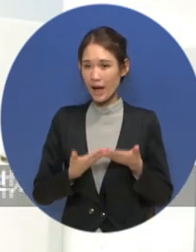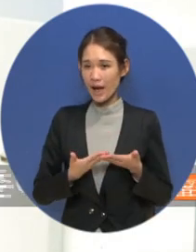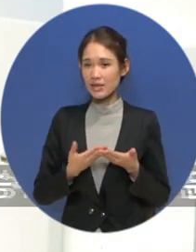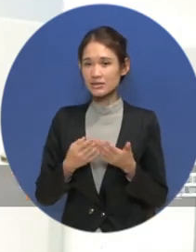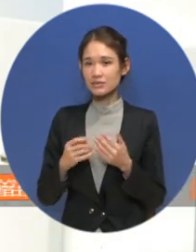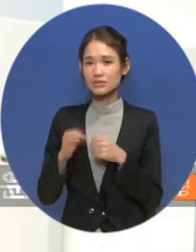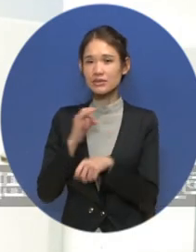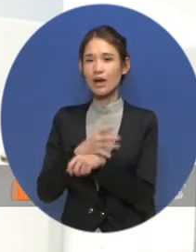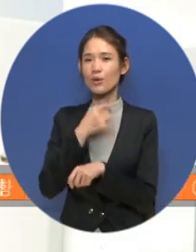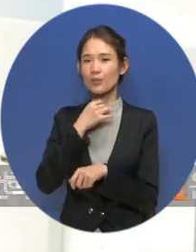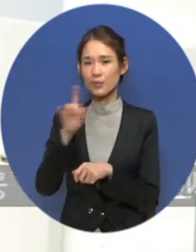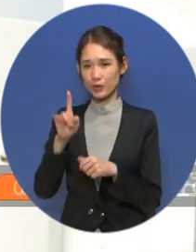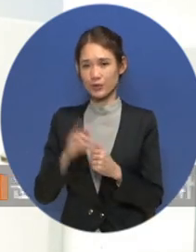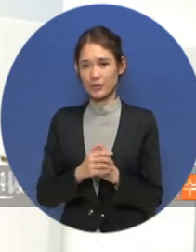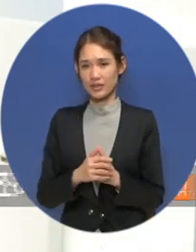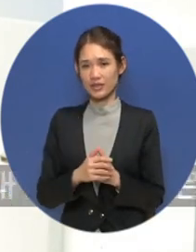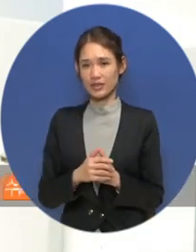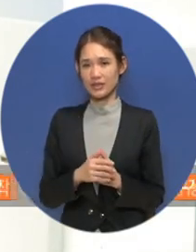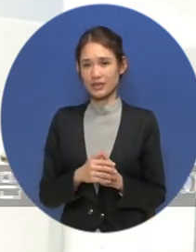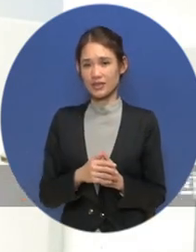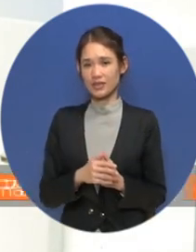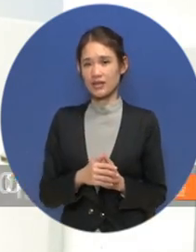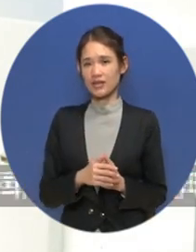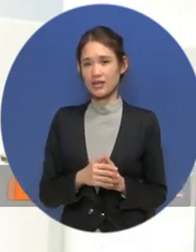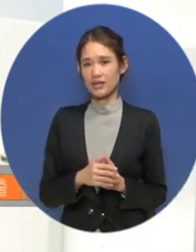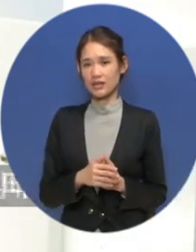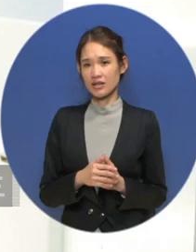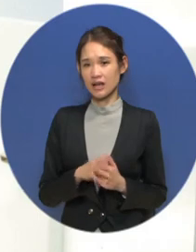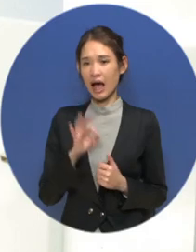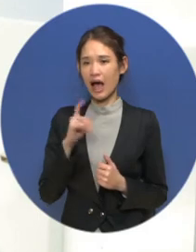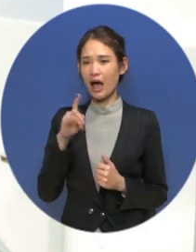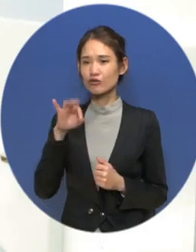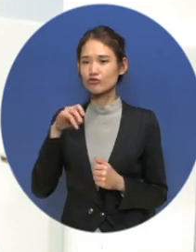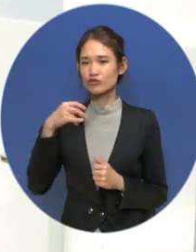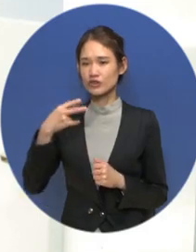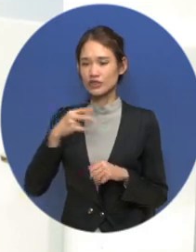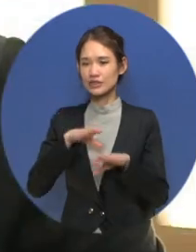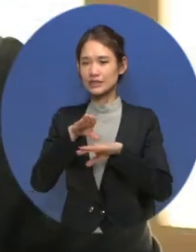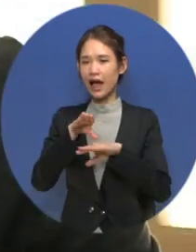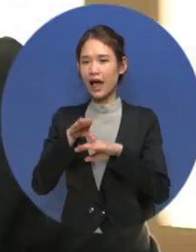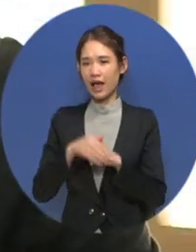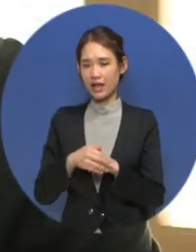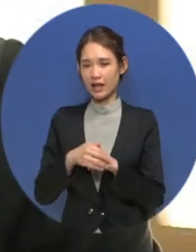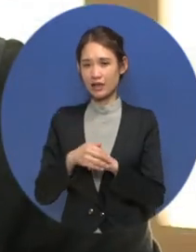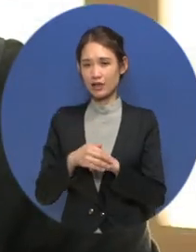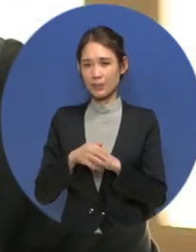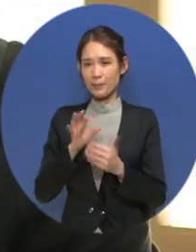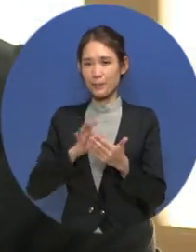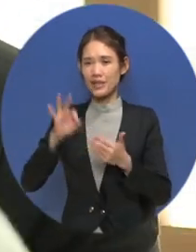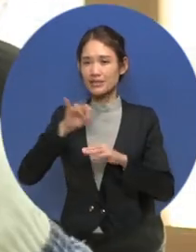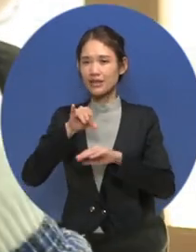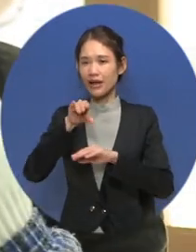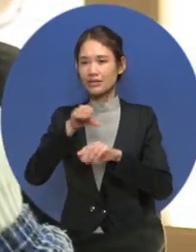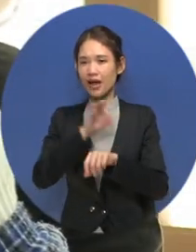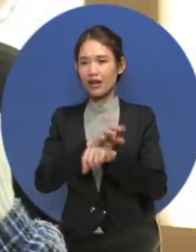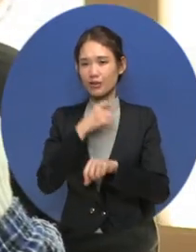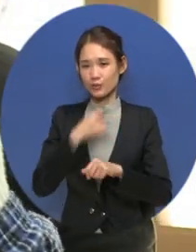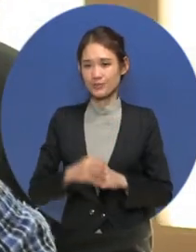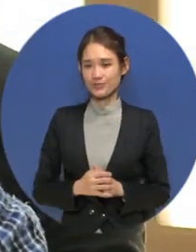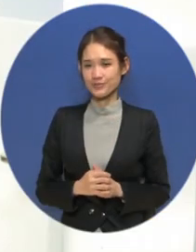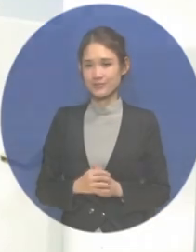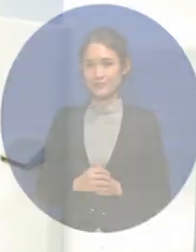뭘 사고 싶어요? 아니, 안주. 안주 좋아요.